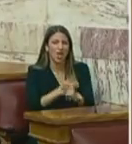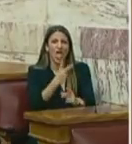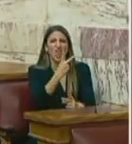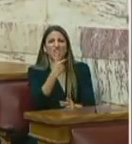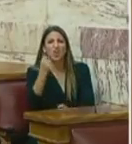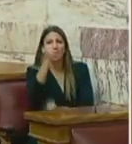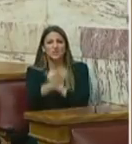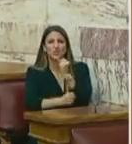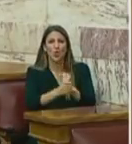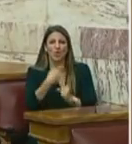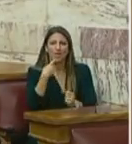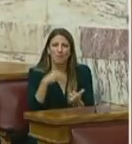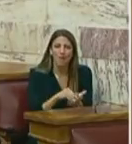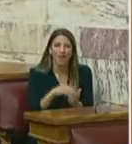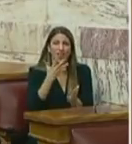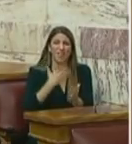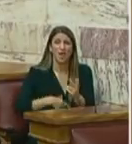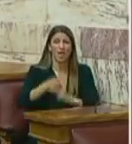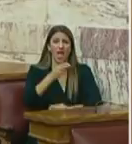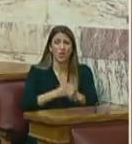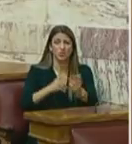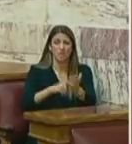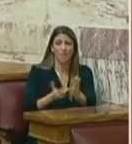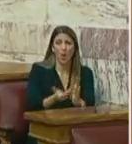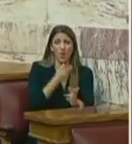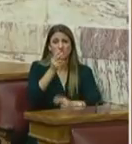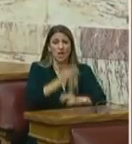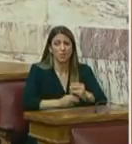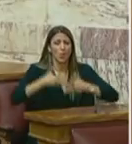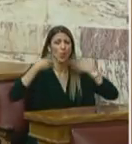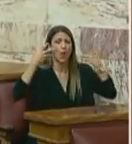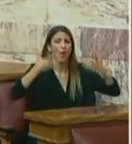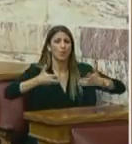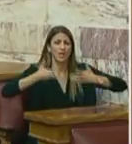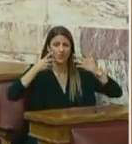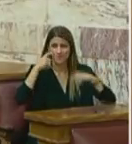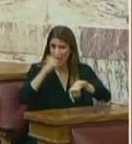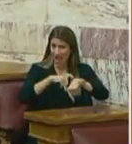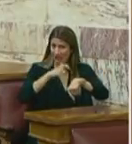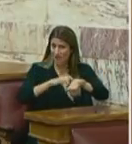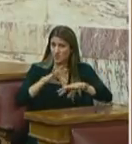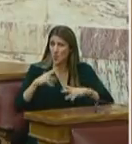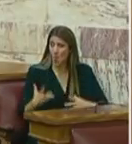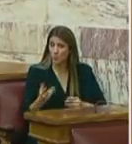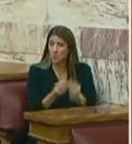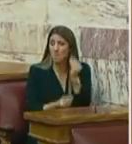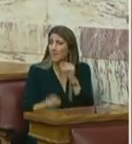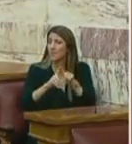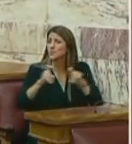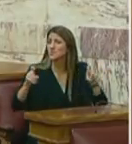βγαίνουμε από τη μνημονιακή περίοδο και άρα κατά αυτόν τώρα υπάρχει ένας λόγος παραπάνω να γίνουν